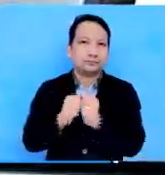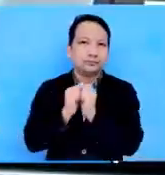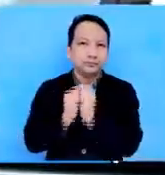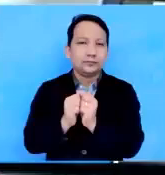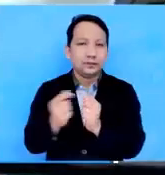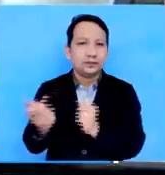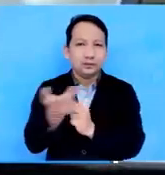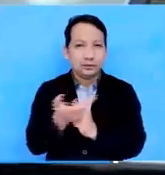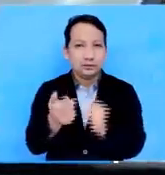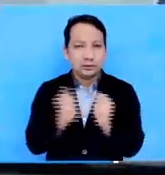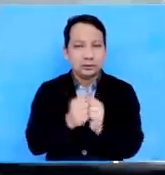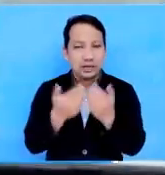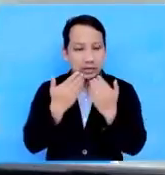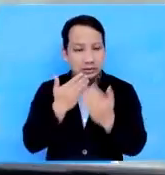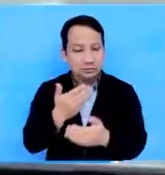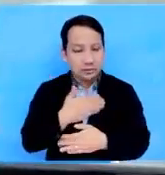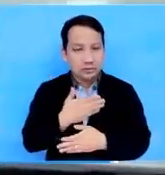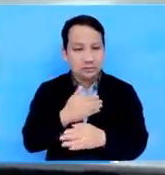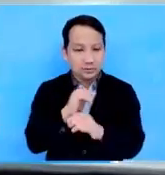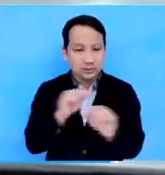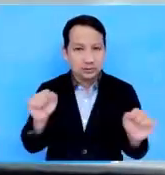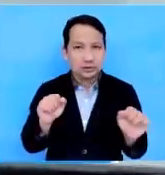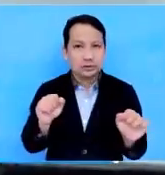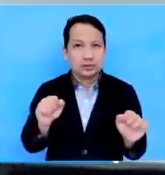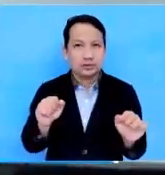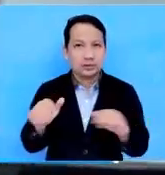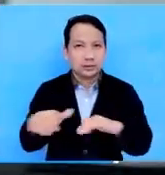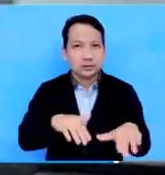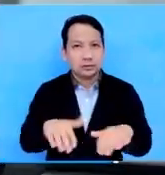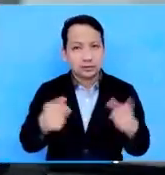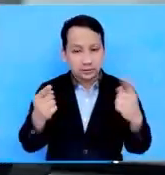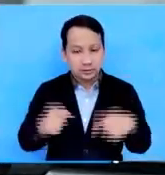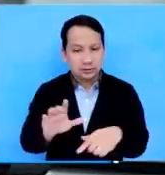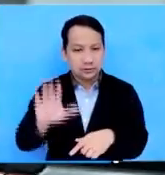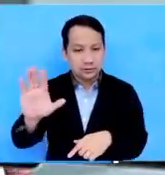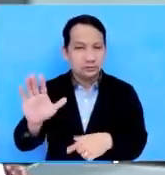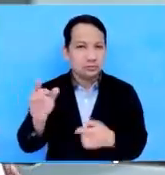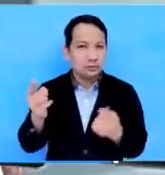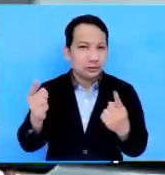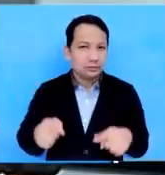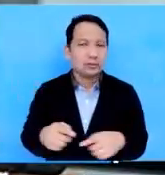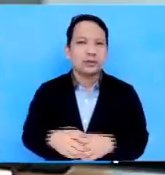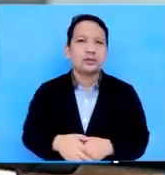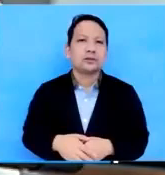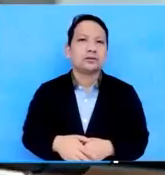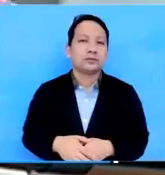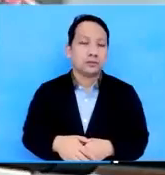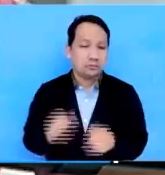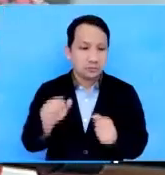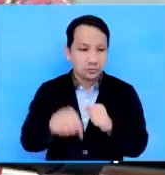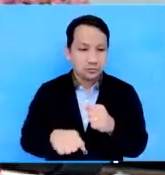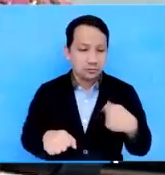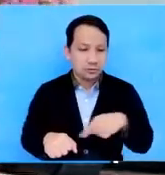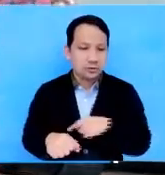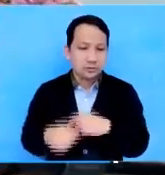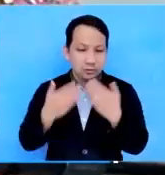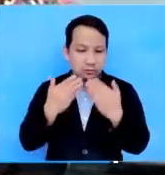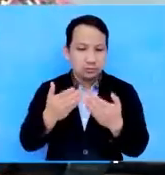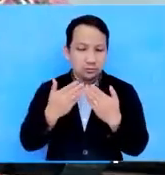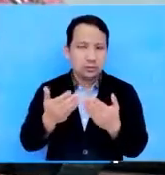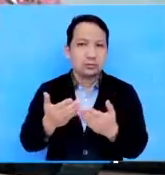sila at sila ligtas sa trahedya po nangyari sa kanila po. Kaya nagpapasalamat po ako sa poong may kapal